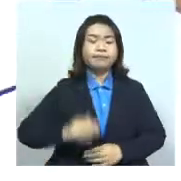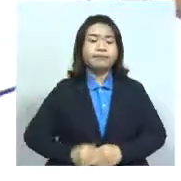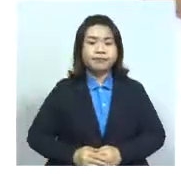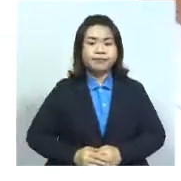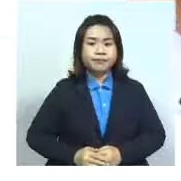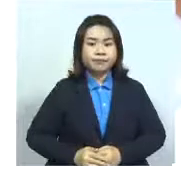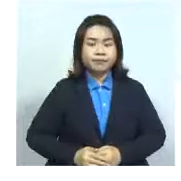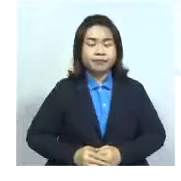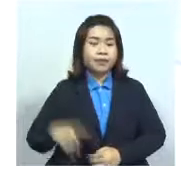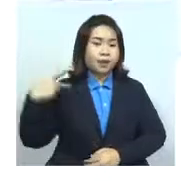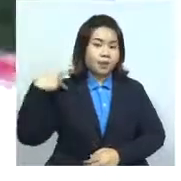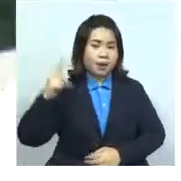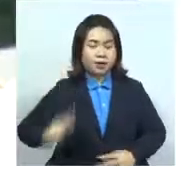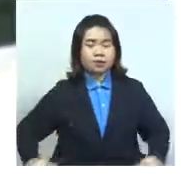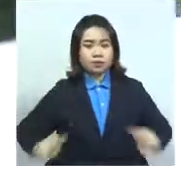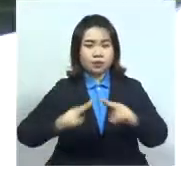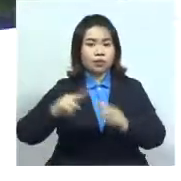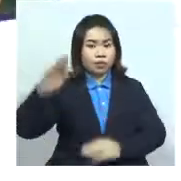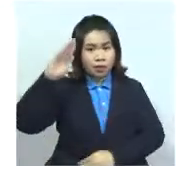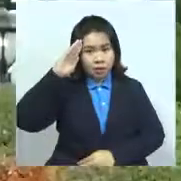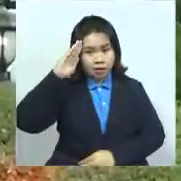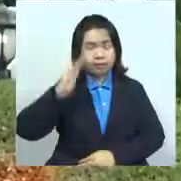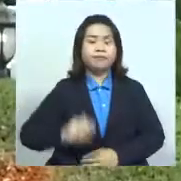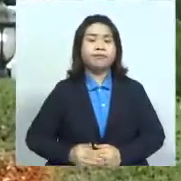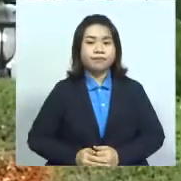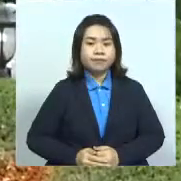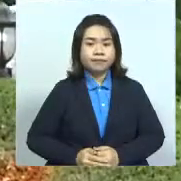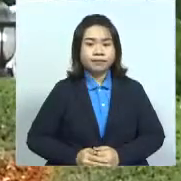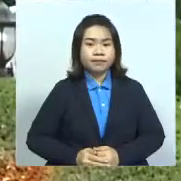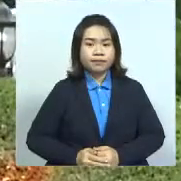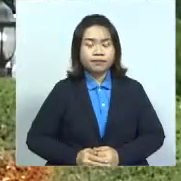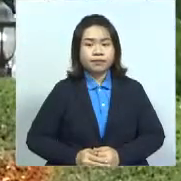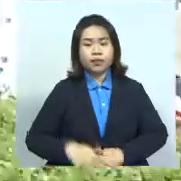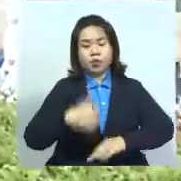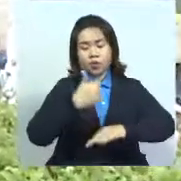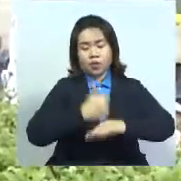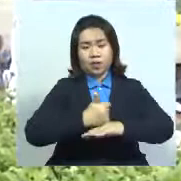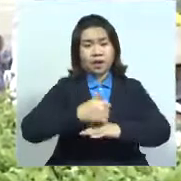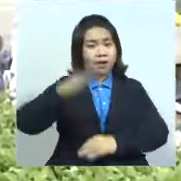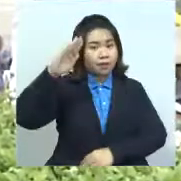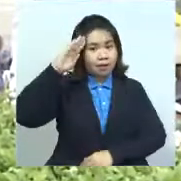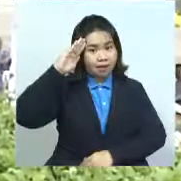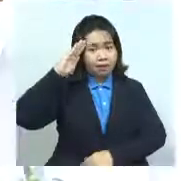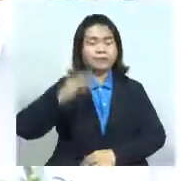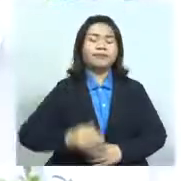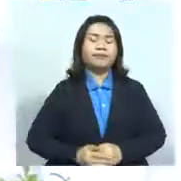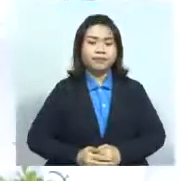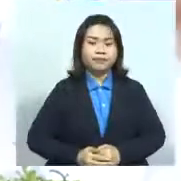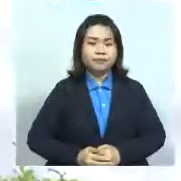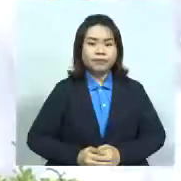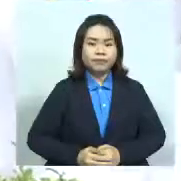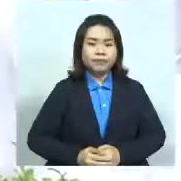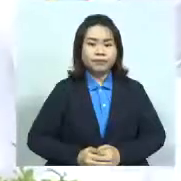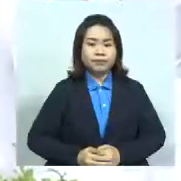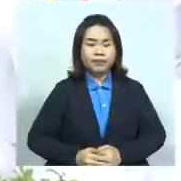เอกณัฐอินทรเจริญปลัดกระทรวงกลาโหมพลเอกพรพิพัฒน์เบญศรีผู้บัญชาการทหารสูงสุดและพลเอกอภิรัตคงสมพ